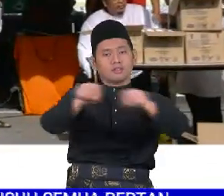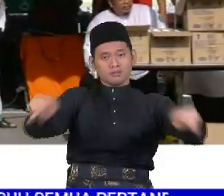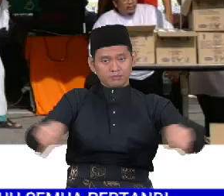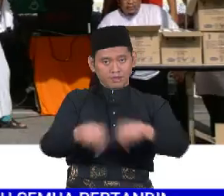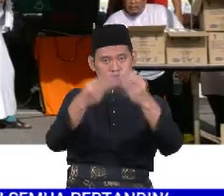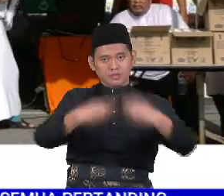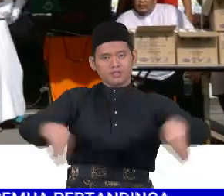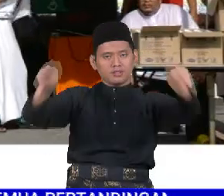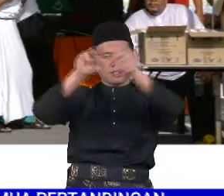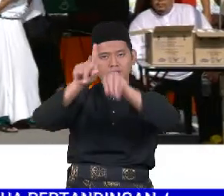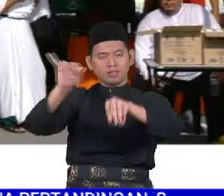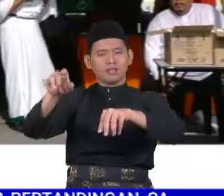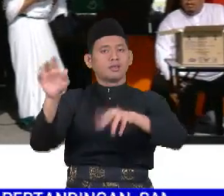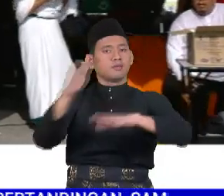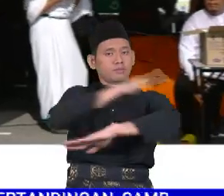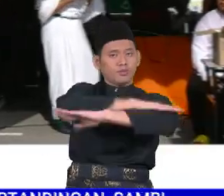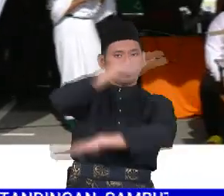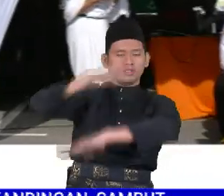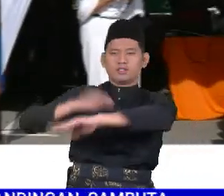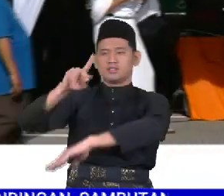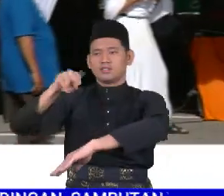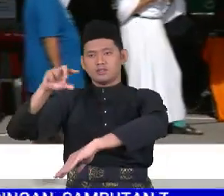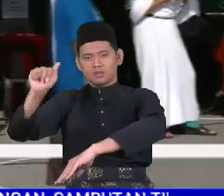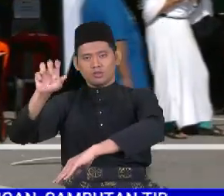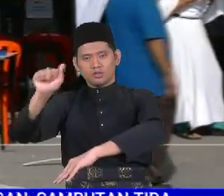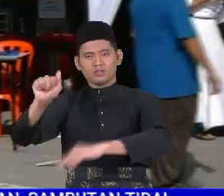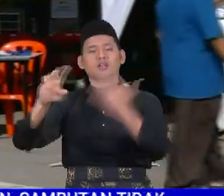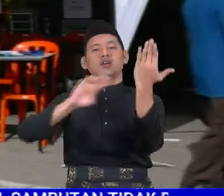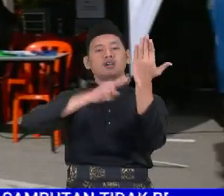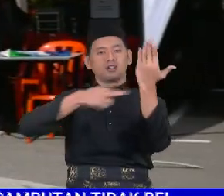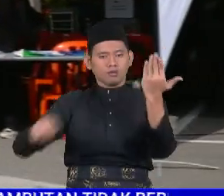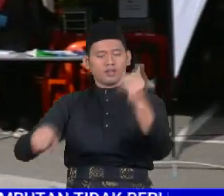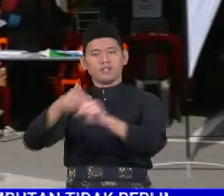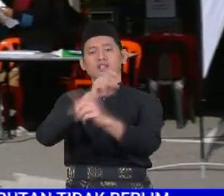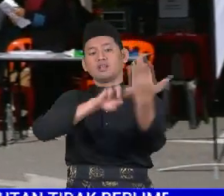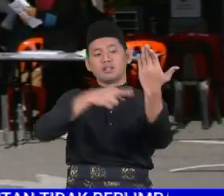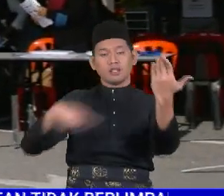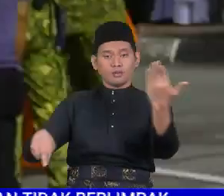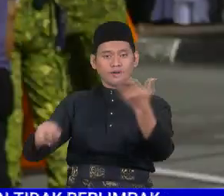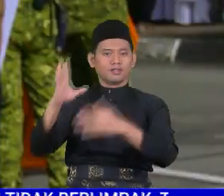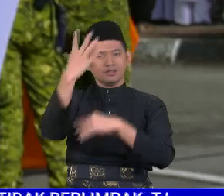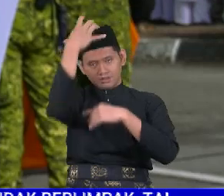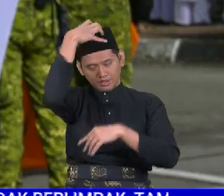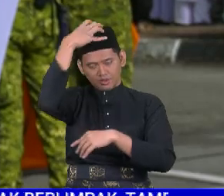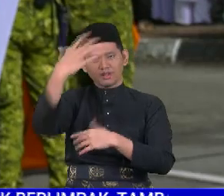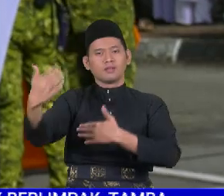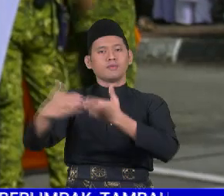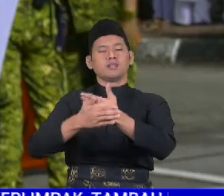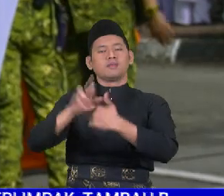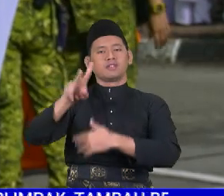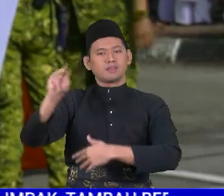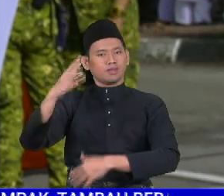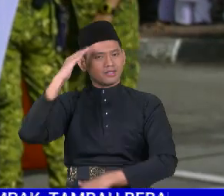Masjid Saidina Ali Bukit Sentosa Rawang ini. Untuk itu, saya Ali Sayusra dari Rawang, Selangor. Kembali ke studio.